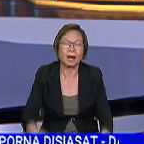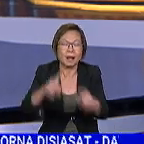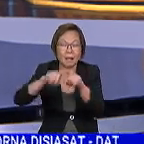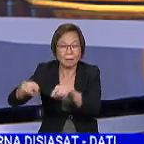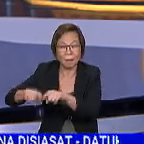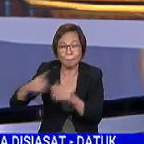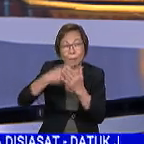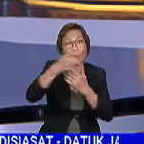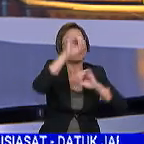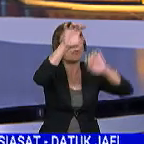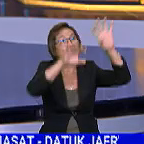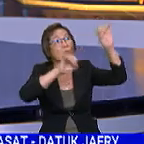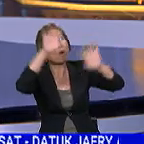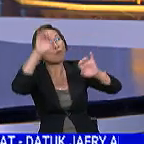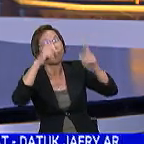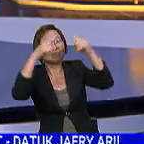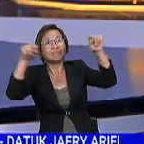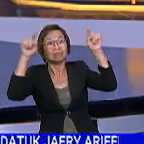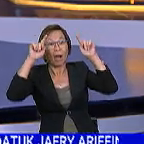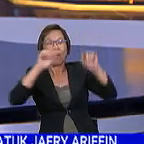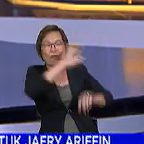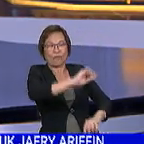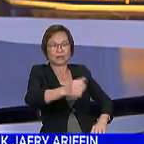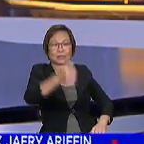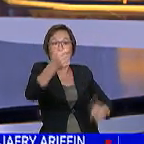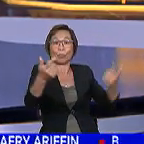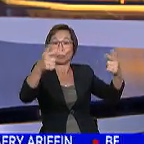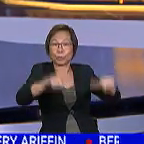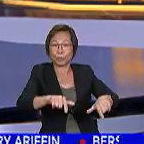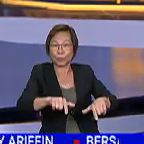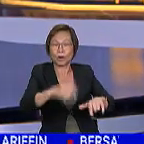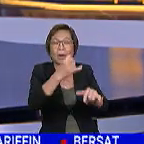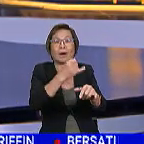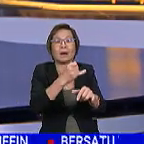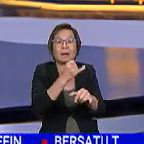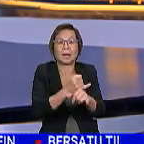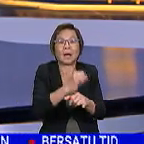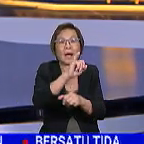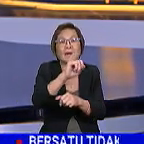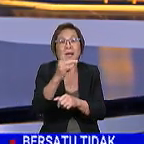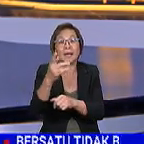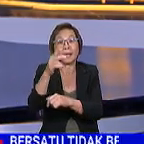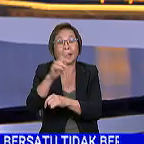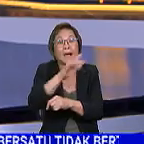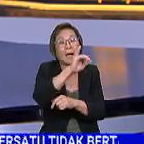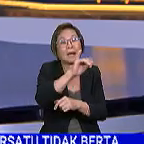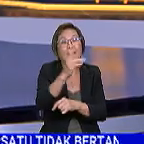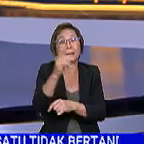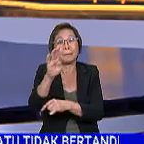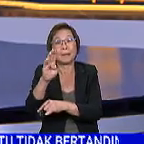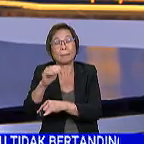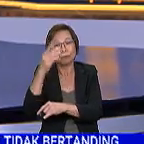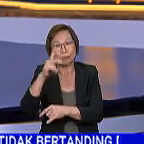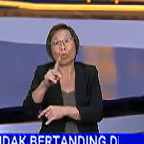Pelbagai program menghiasi pesta convocation yang julung kalinya berlangsung di Institut Kemahiran Belia Negara IKBN